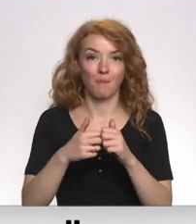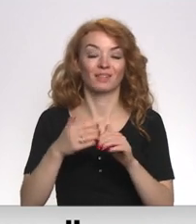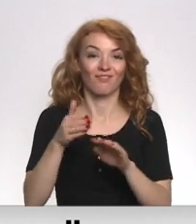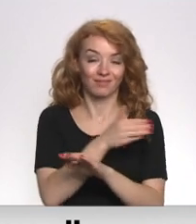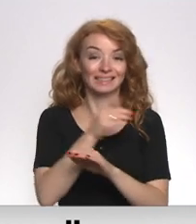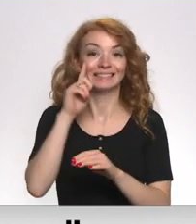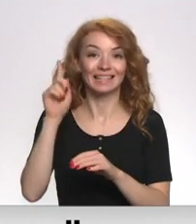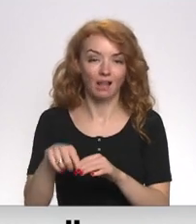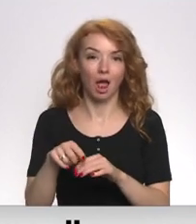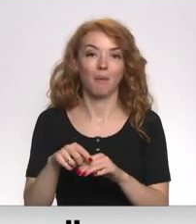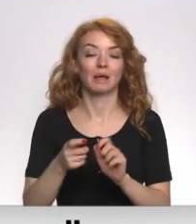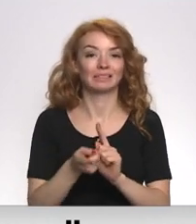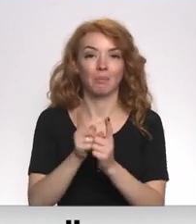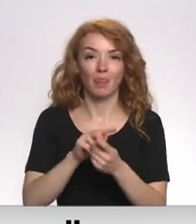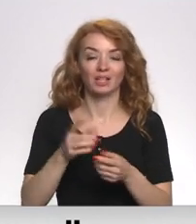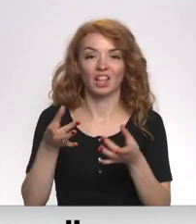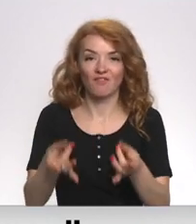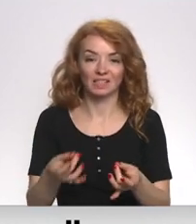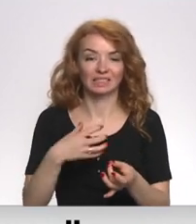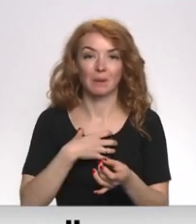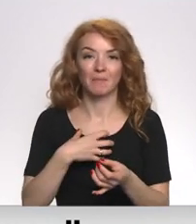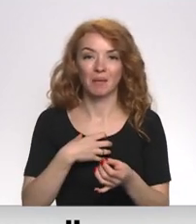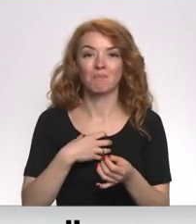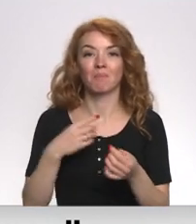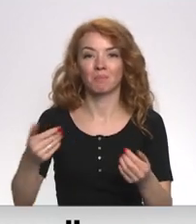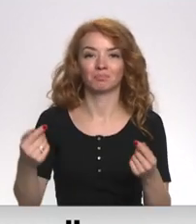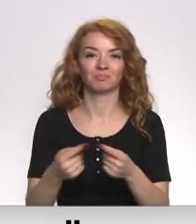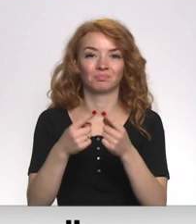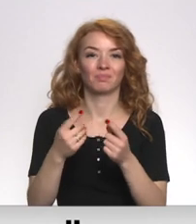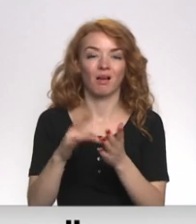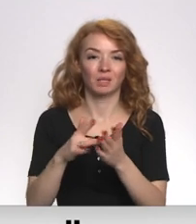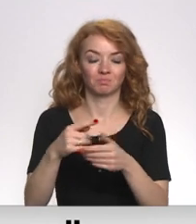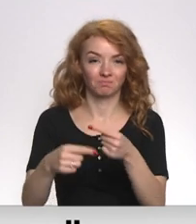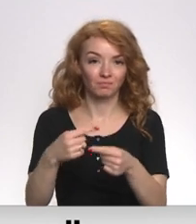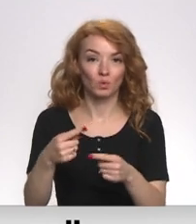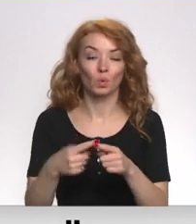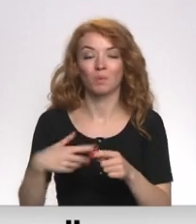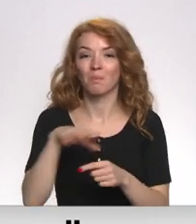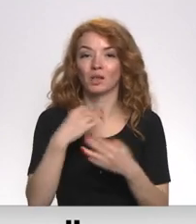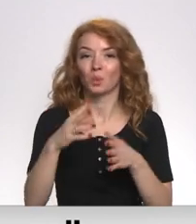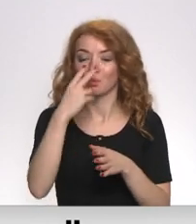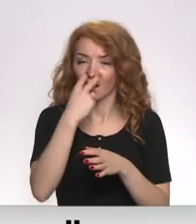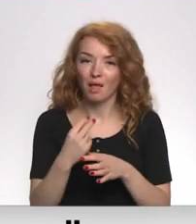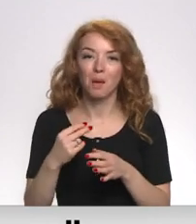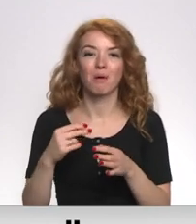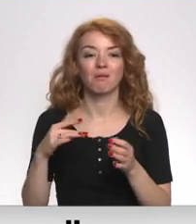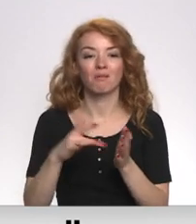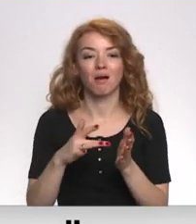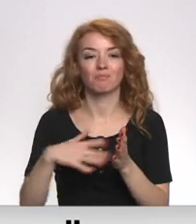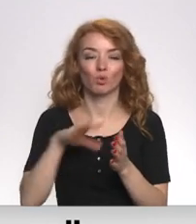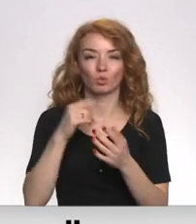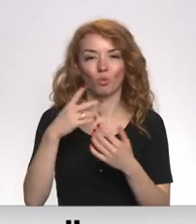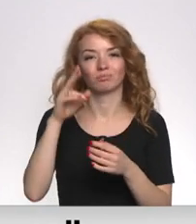zinājām. Izmainās infekcijas slimībām raksturīgās paradigmas. Tas, pie kā mēs esam pieradušas, ko mēs orientējamies, ka,